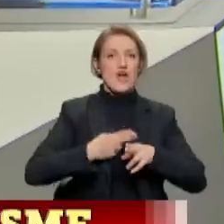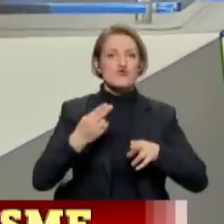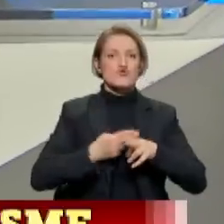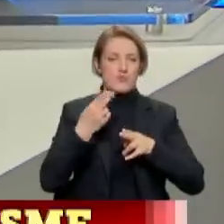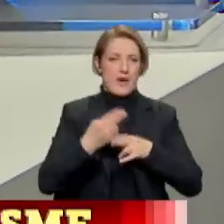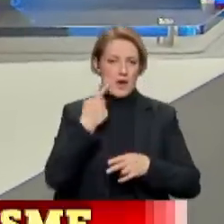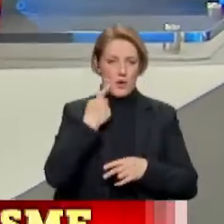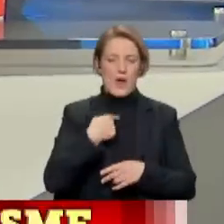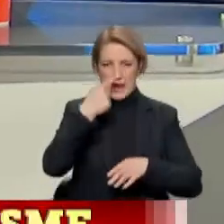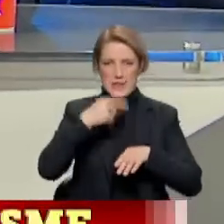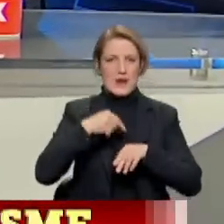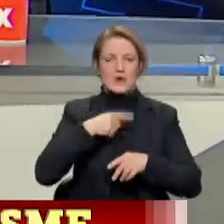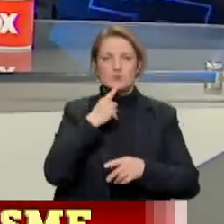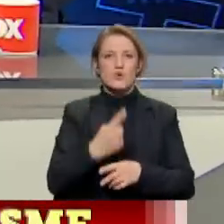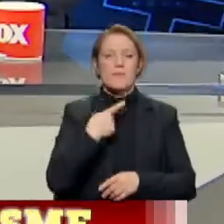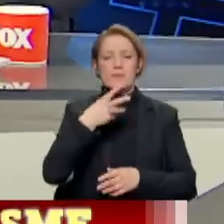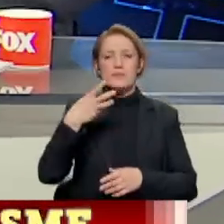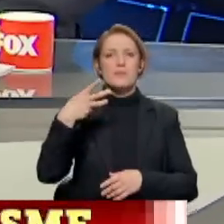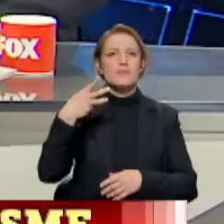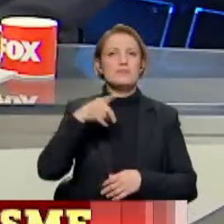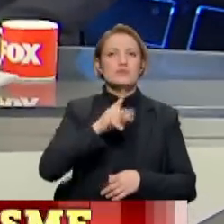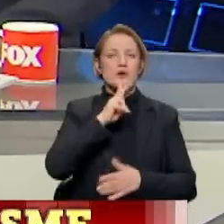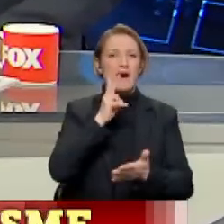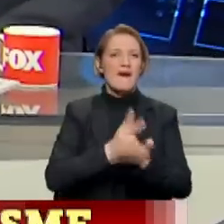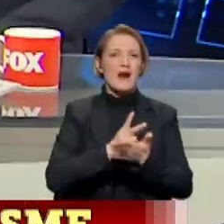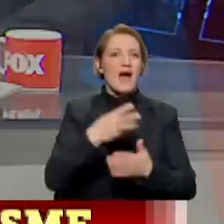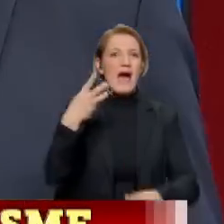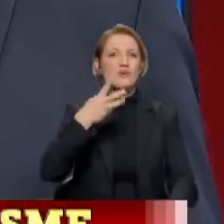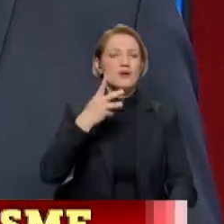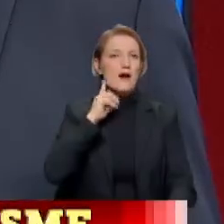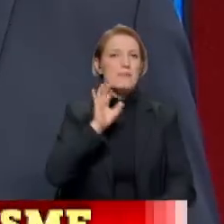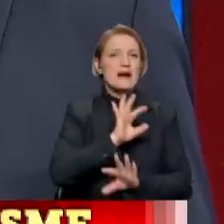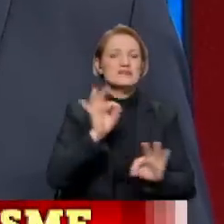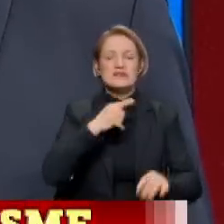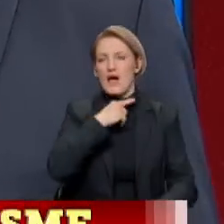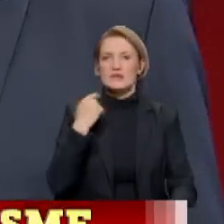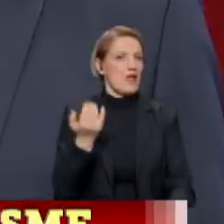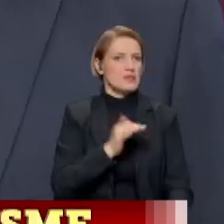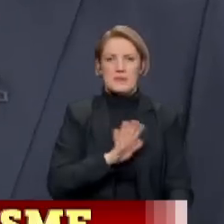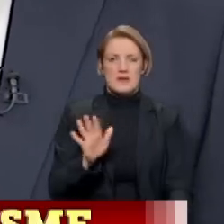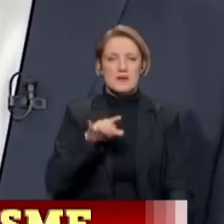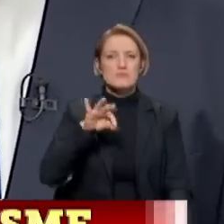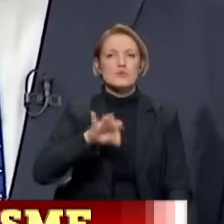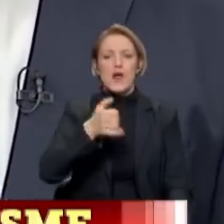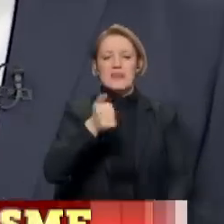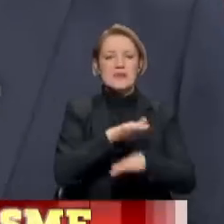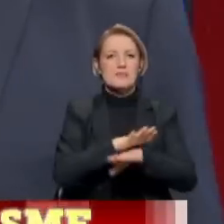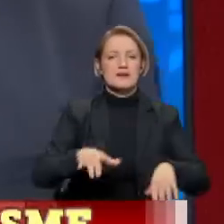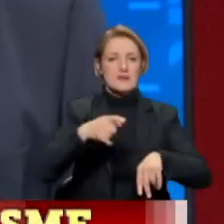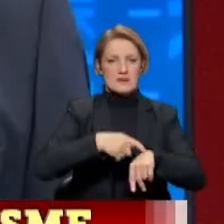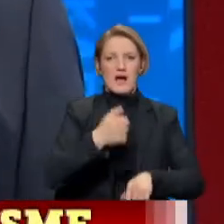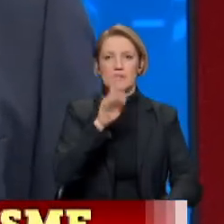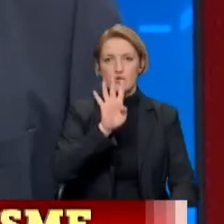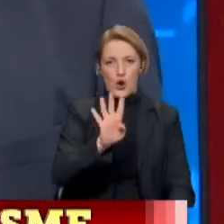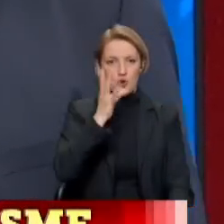hareketle söylüyorum. Bu karar Erdoğan'dan habersiz asla alınamaz. Bugün altılı masa Saraçhane'de saatler